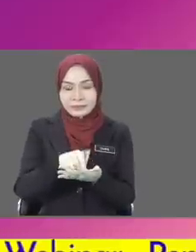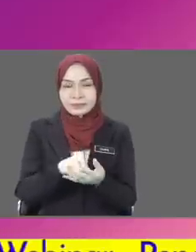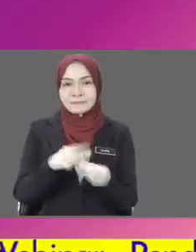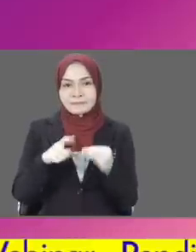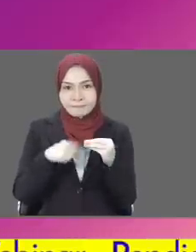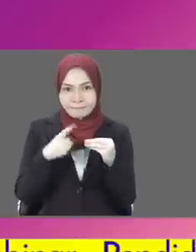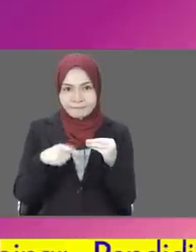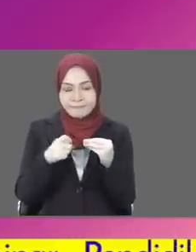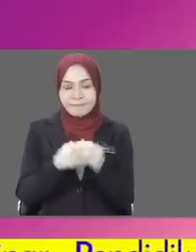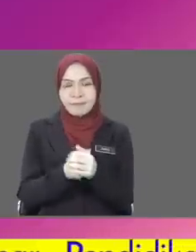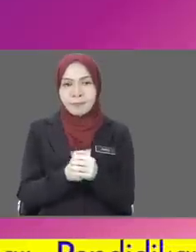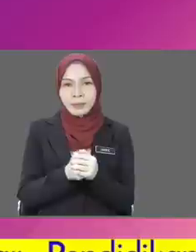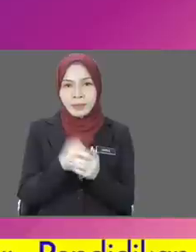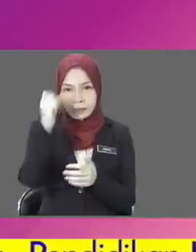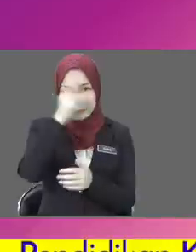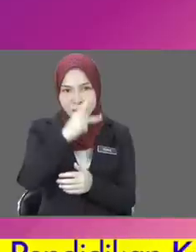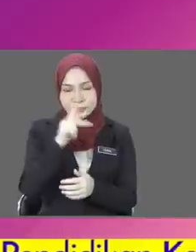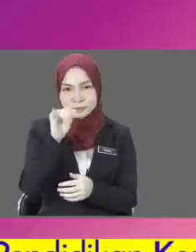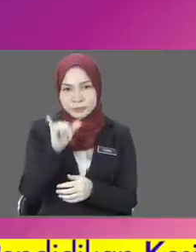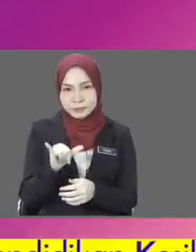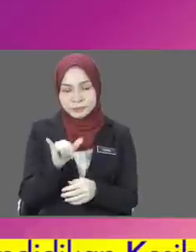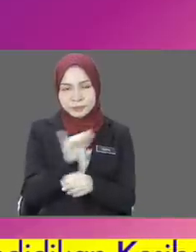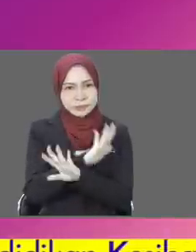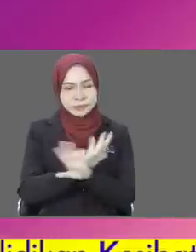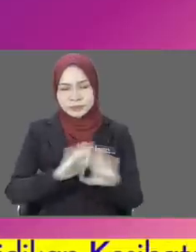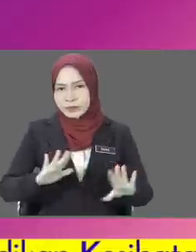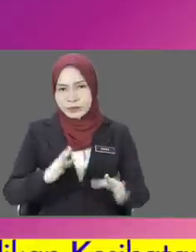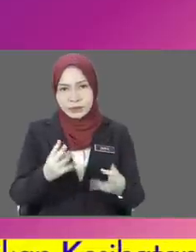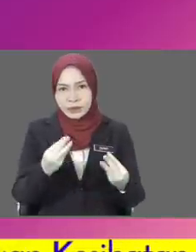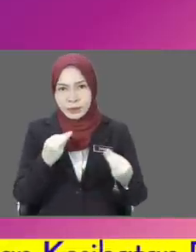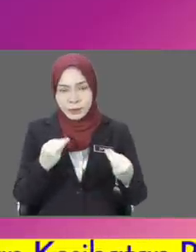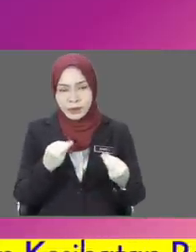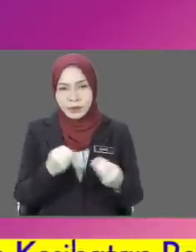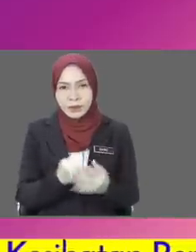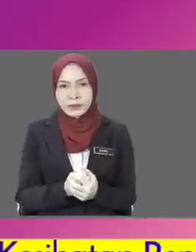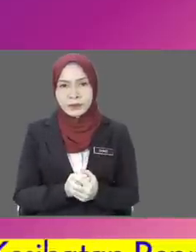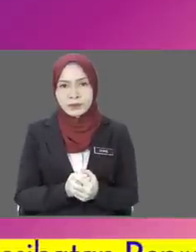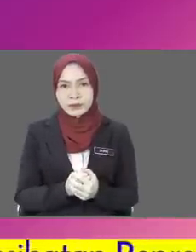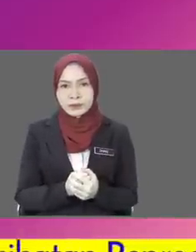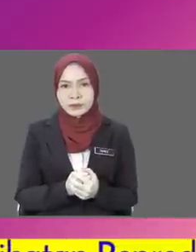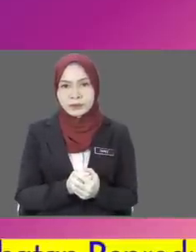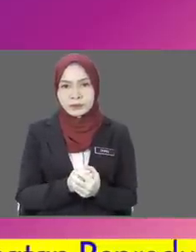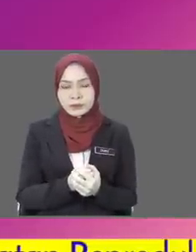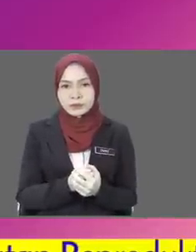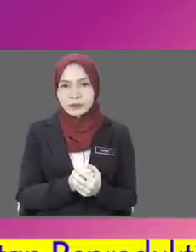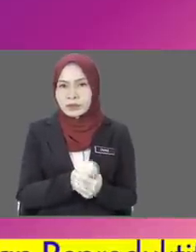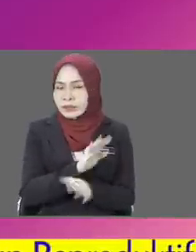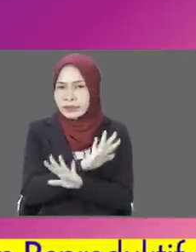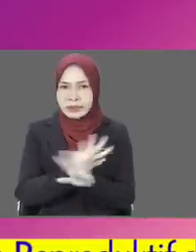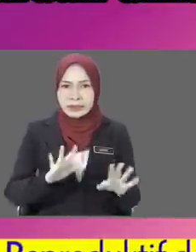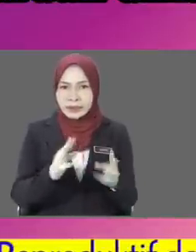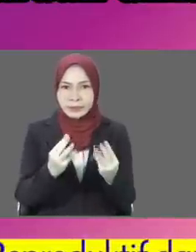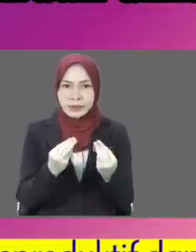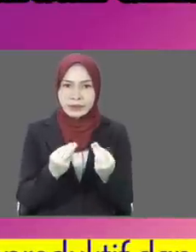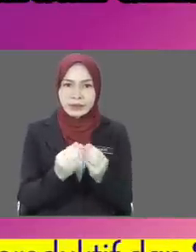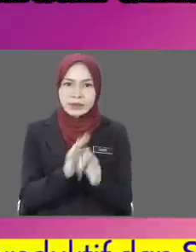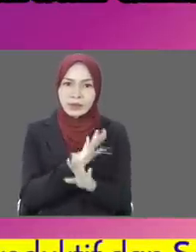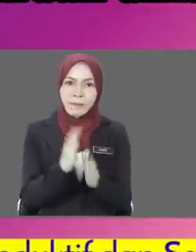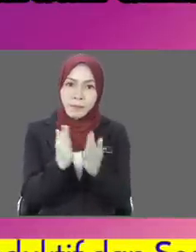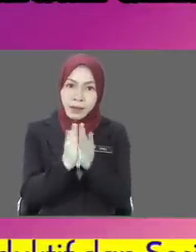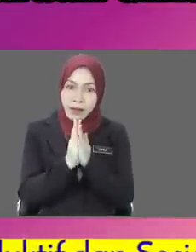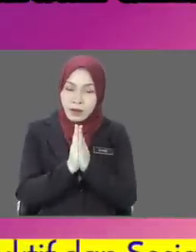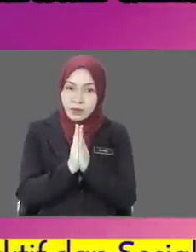perbuatan berunsur seksual yang tidak diingini Diundang atau pun diminta Selain itu